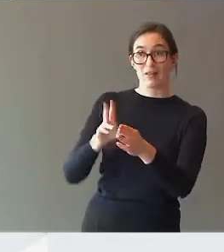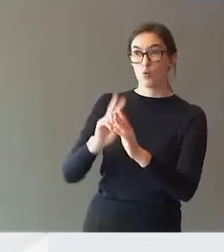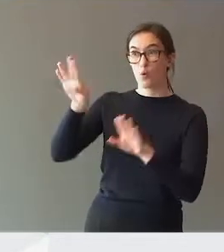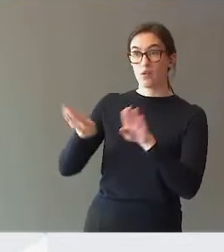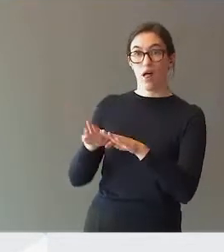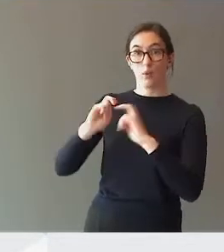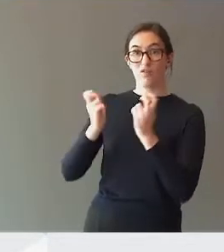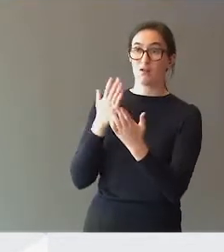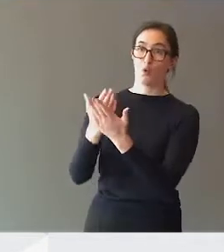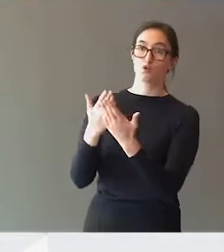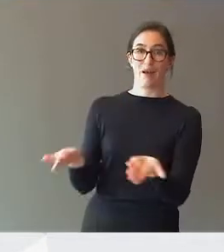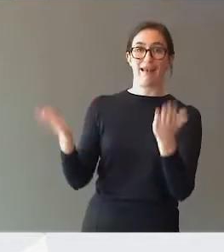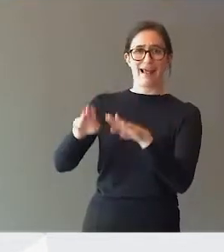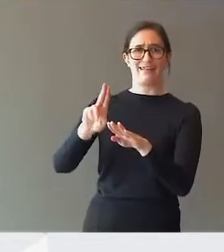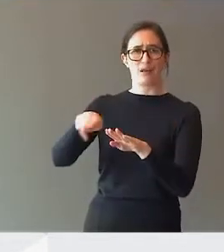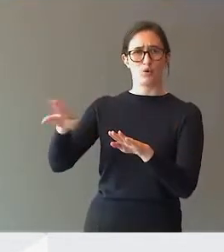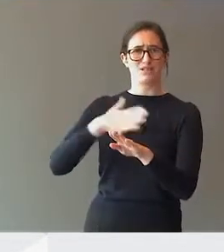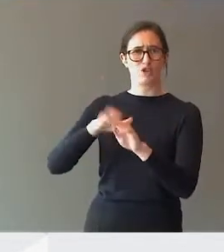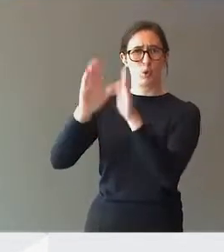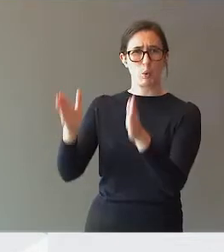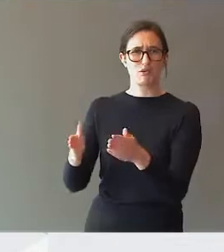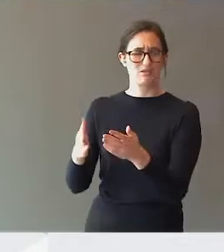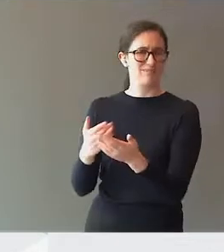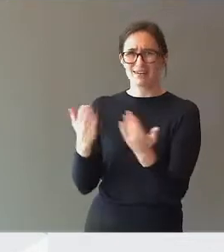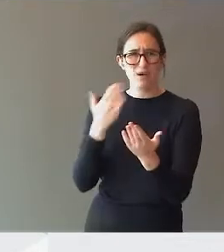er vel ingen god idé for å spise formulerende.